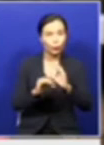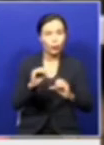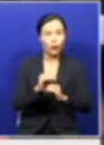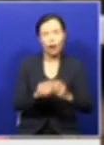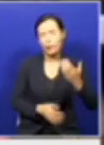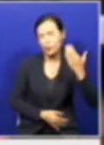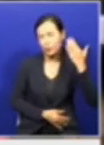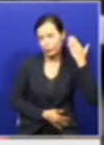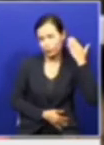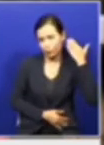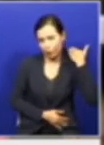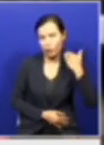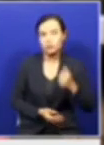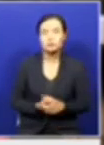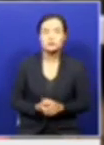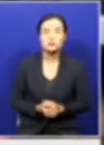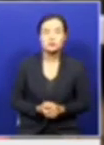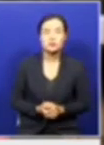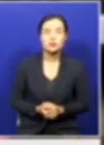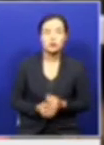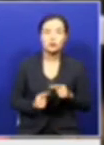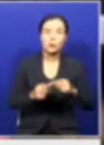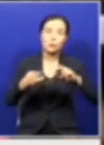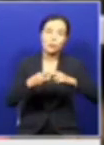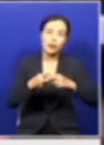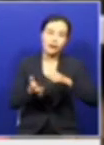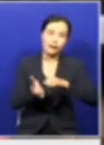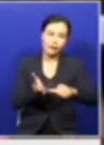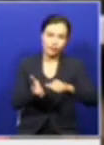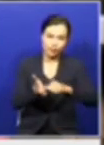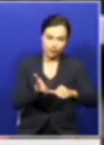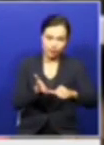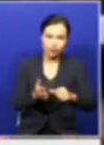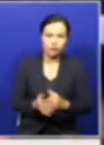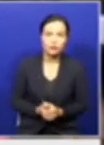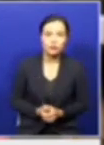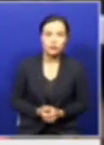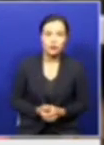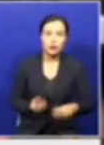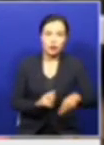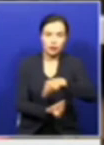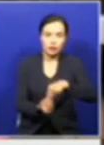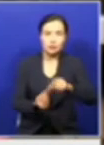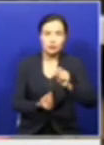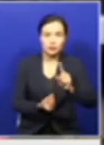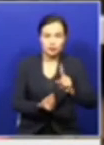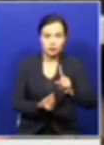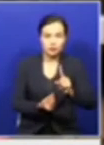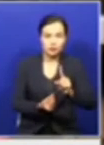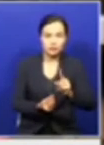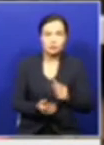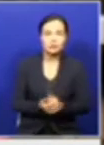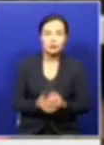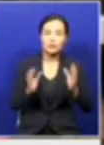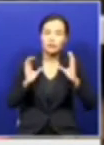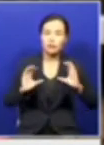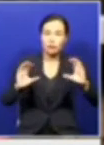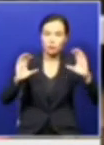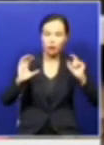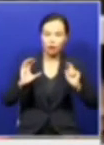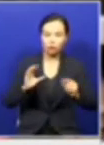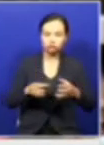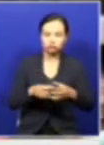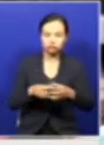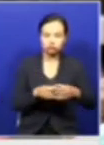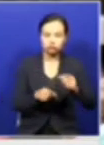อดีตในเรื่องของการแก้ไขปัญหานะครับในเรื่องของเศรษฐกิจนะครับที่รัฐบาลนี้ได้ดำเนินการม